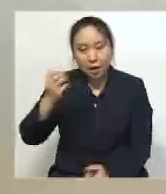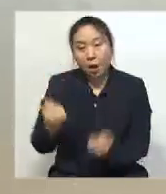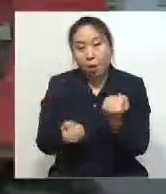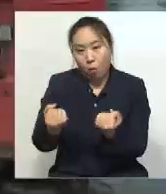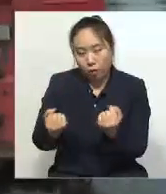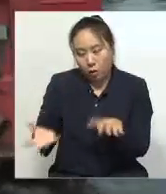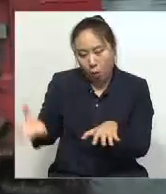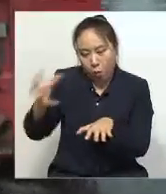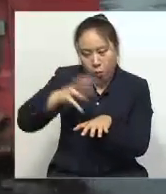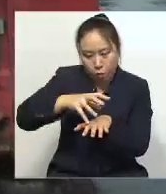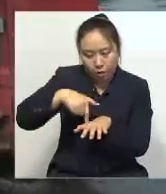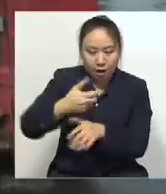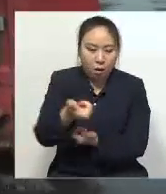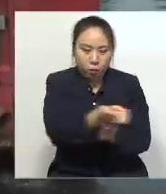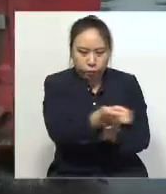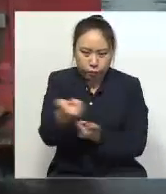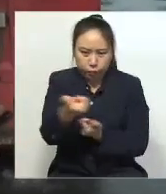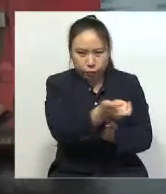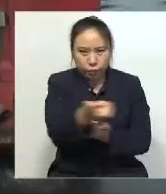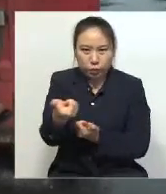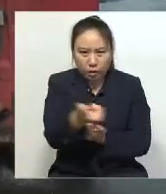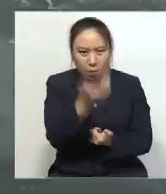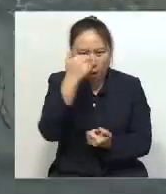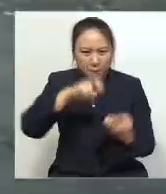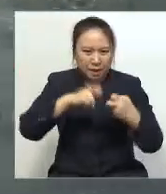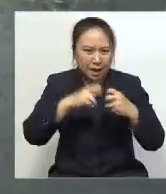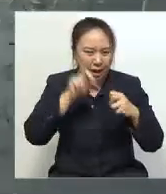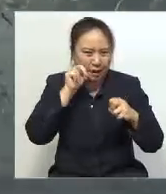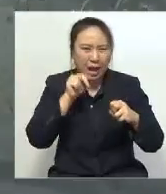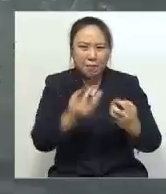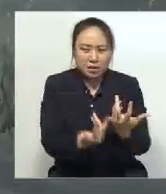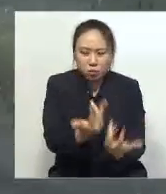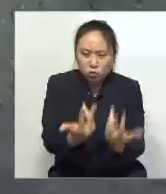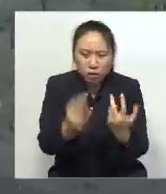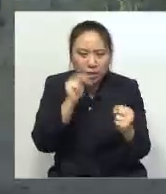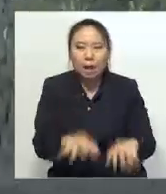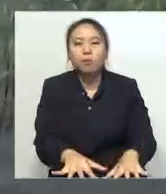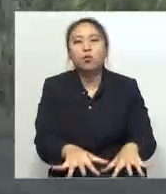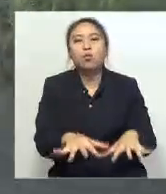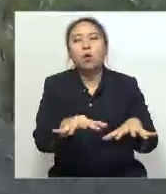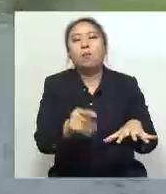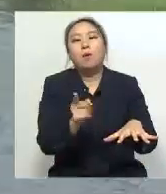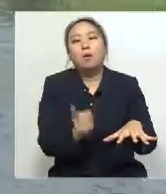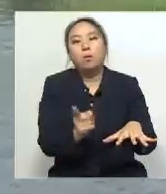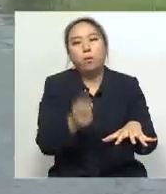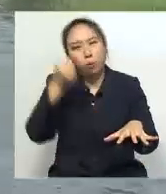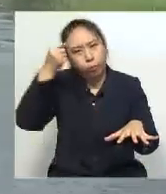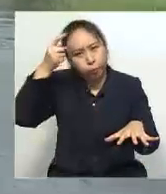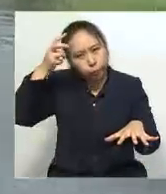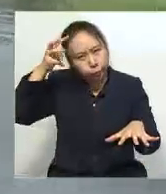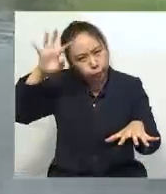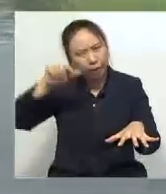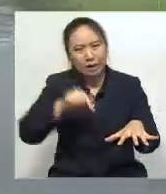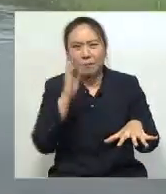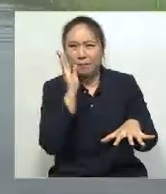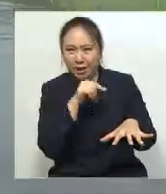แล้วกไปฉีดพ้นในพื้นที่เพราะว่ามีปัหาน้ำค้างทุงและน้ำรบายได้ช้ามีการประสานกลม ชวลประทานเข